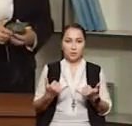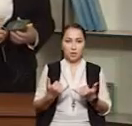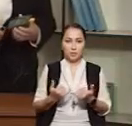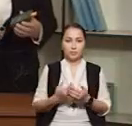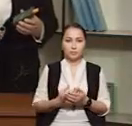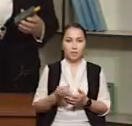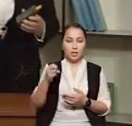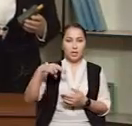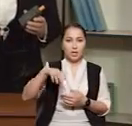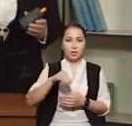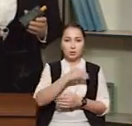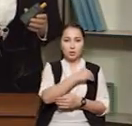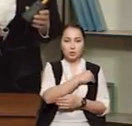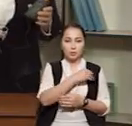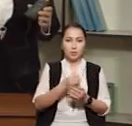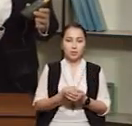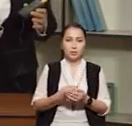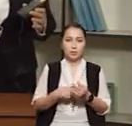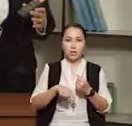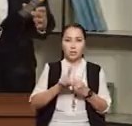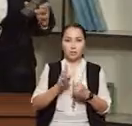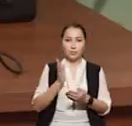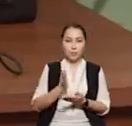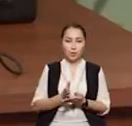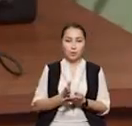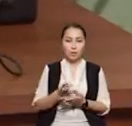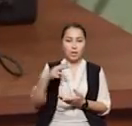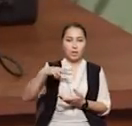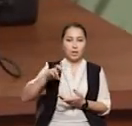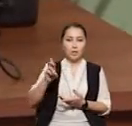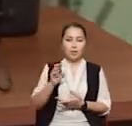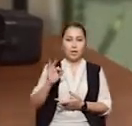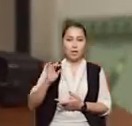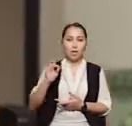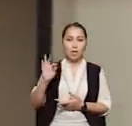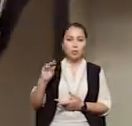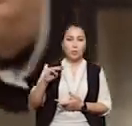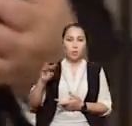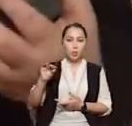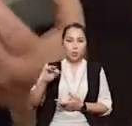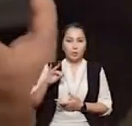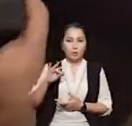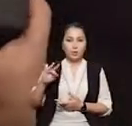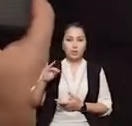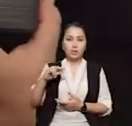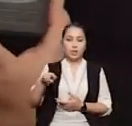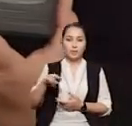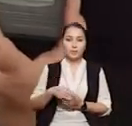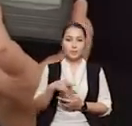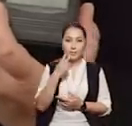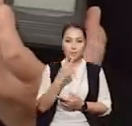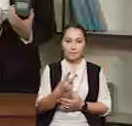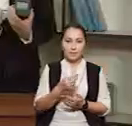Hozirgi vaqtda endi elektron termometrlar ham yaratilgan. Laboratoriya ishlarini bajarish uchun yaratilgan elektron termometrni